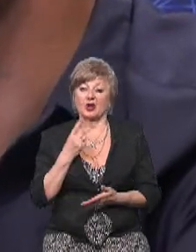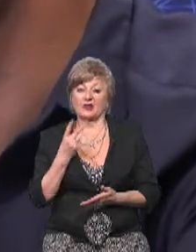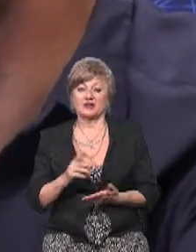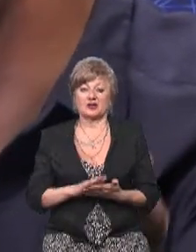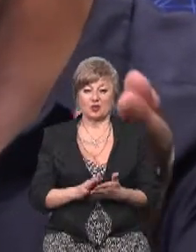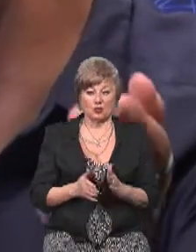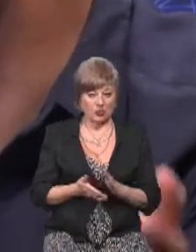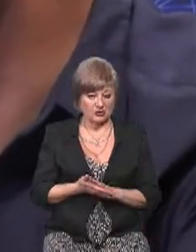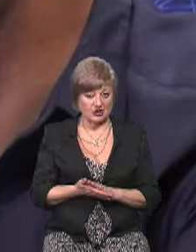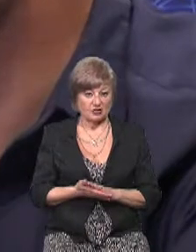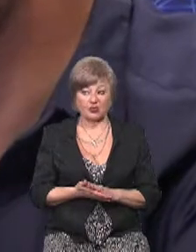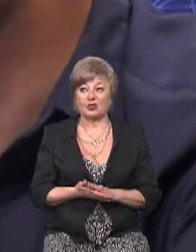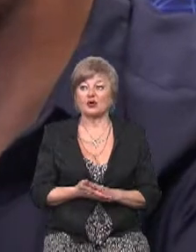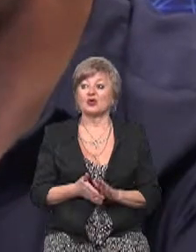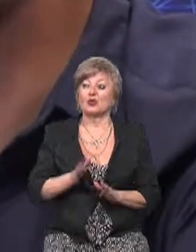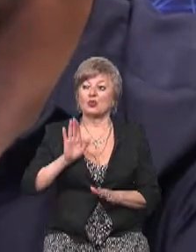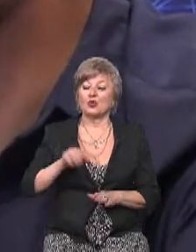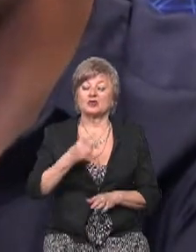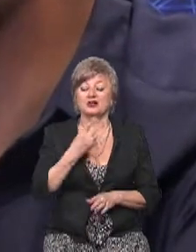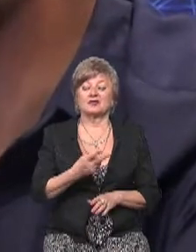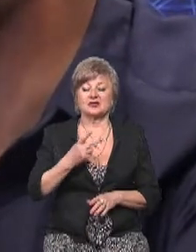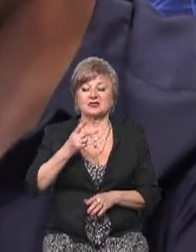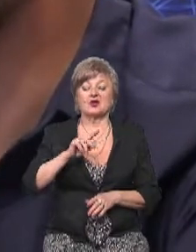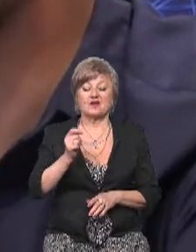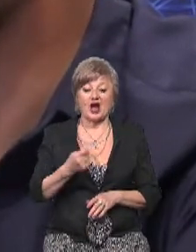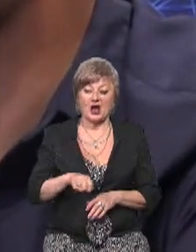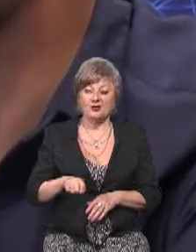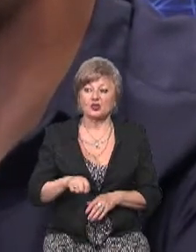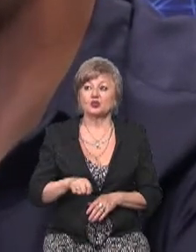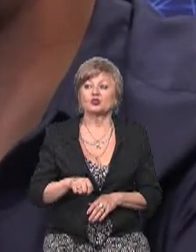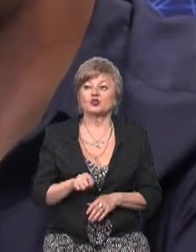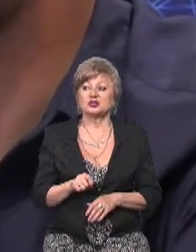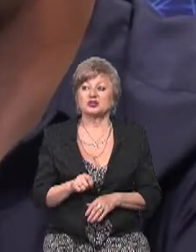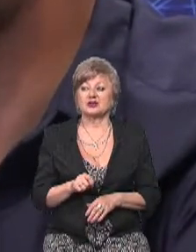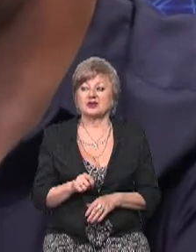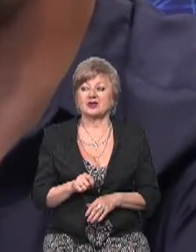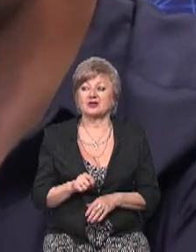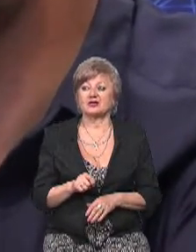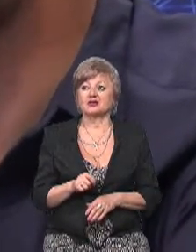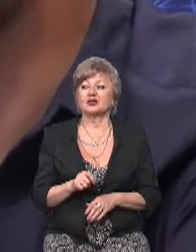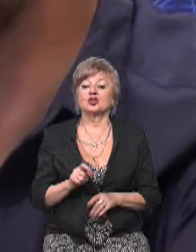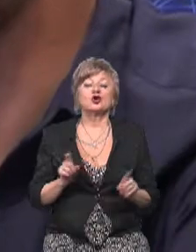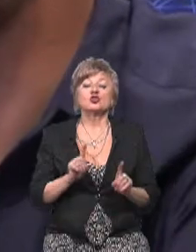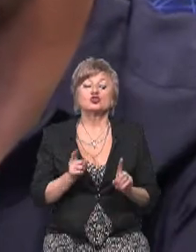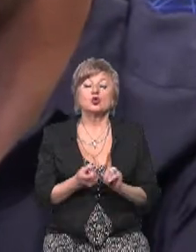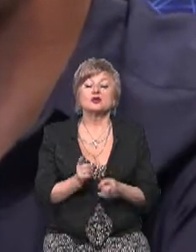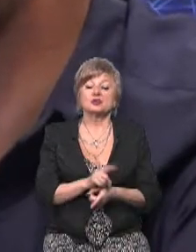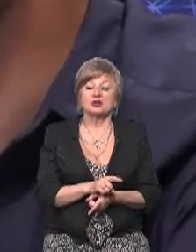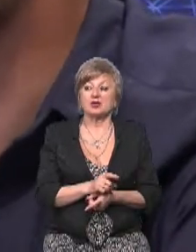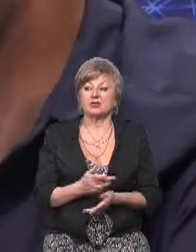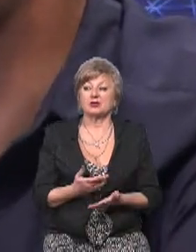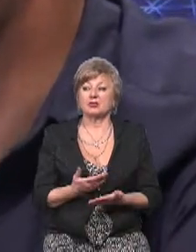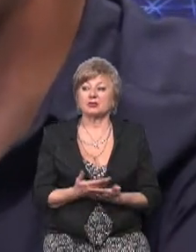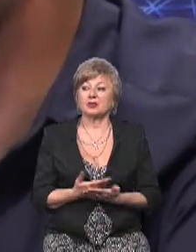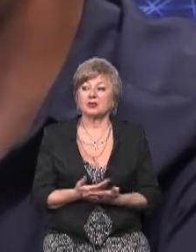наприклад, він... Після 22 серпня, якщо ми беремо, ну, таку, приходить... Так, що от змінилося? Завтра, так? Да, от